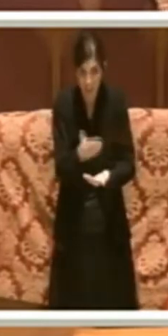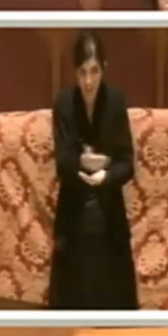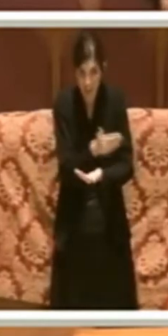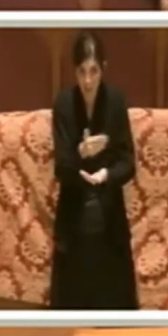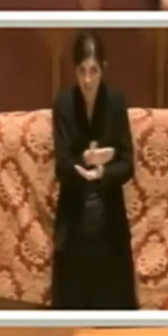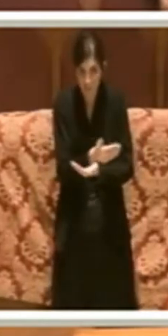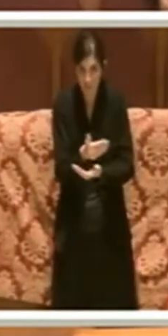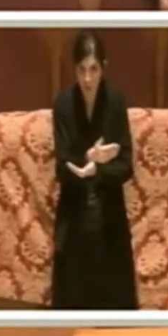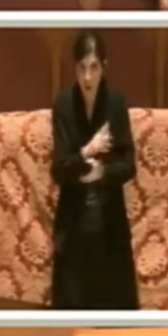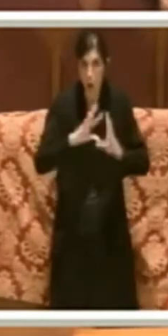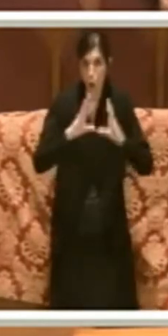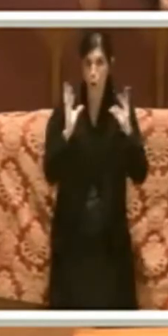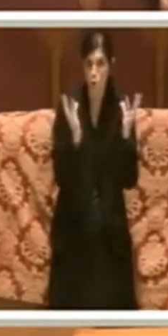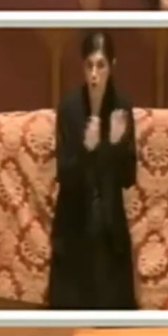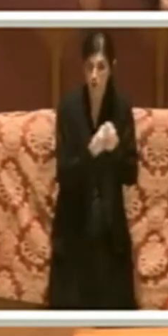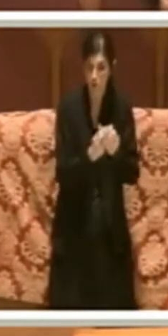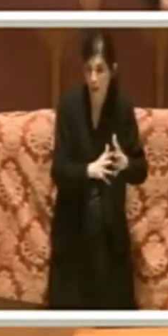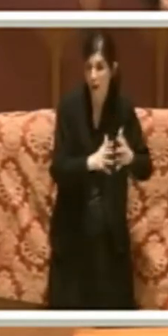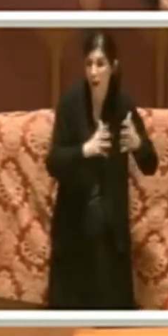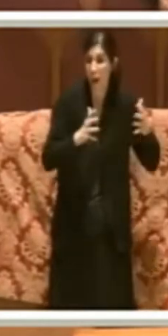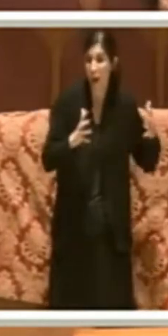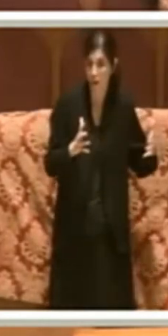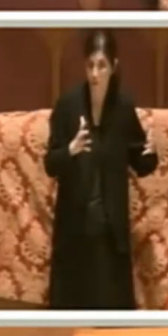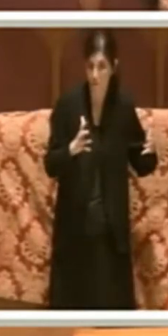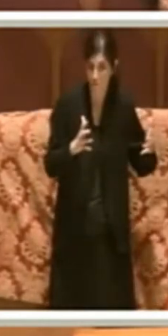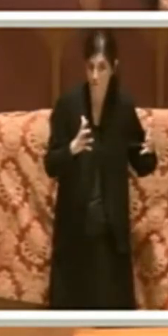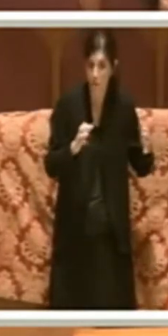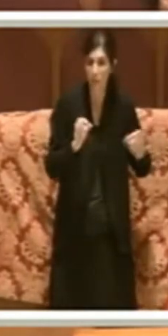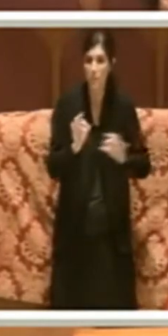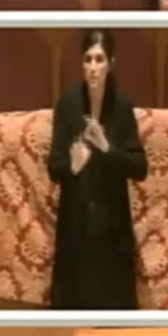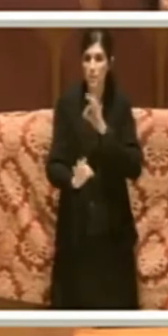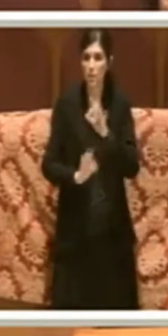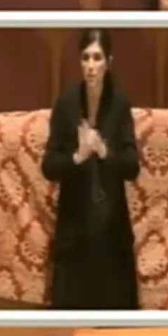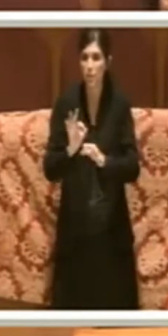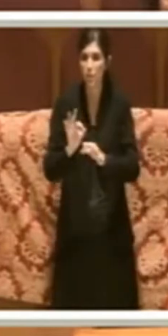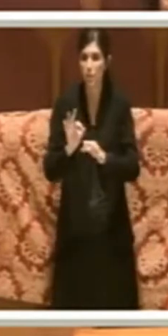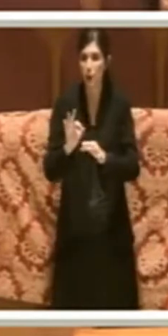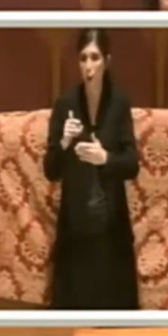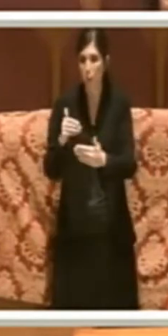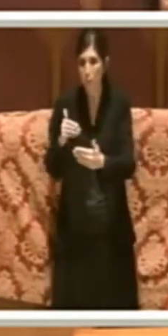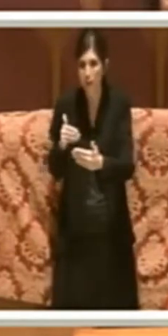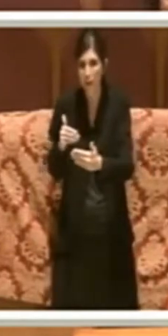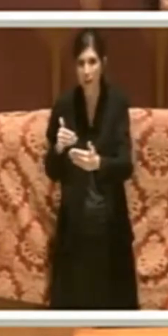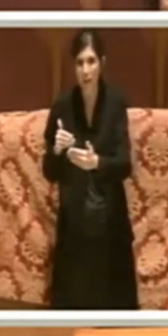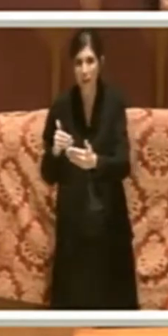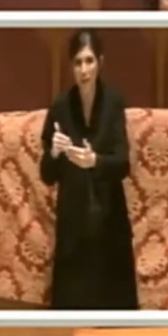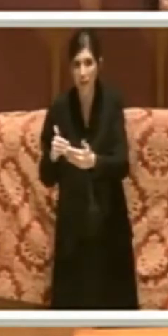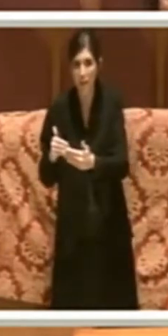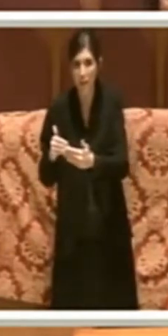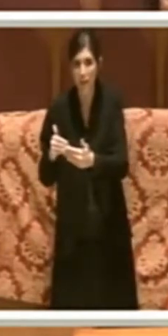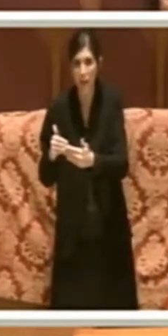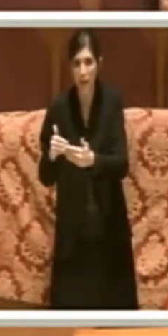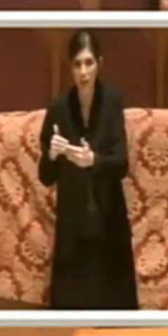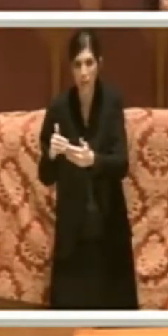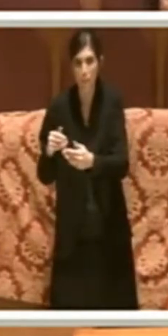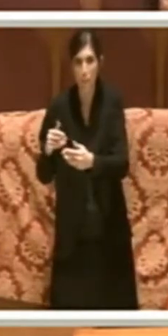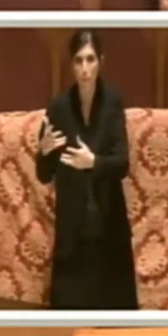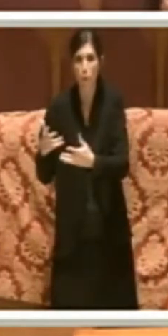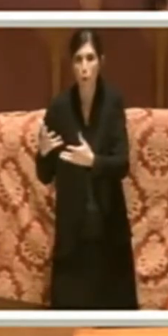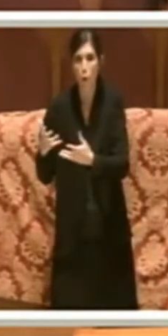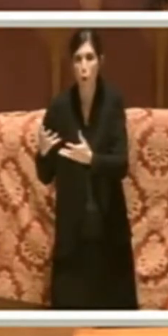meno ci avviciniamo a quello che è la descrizione reale, no, della